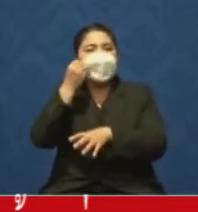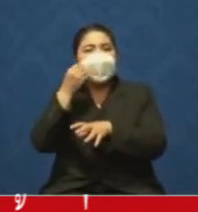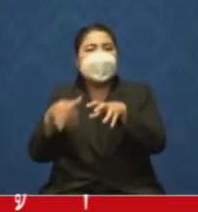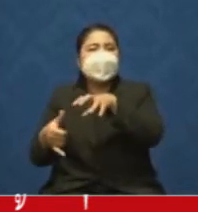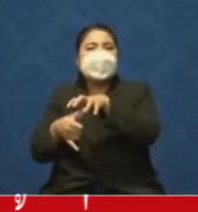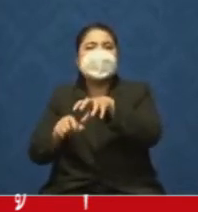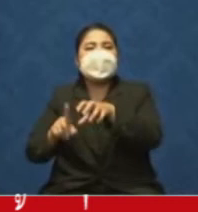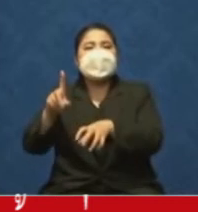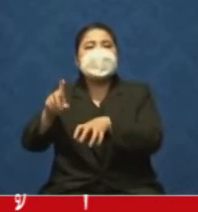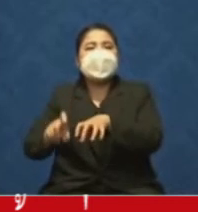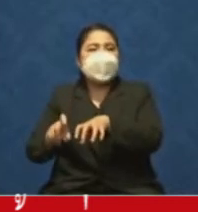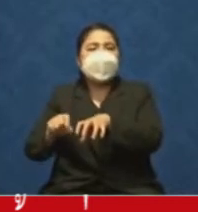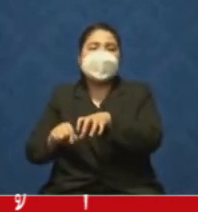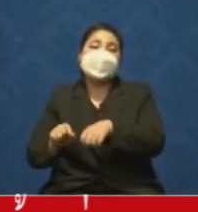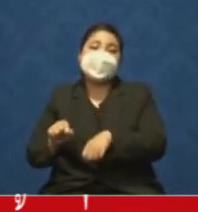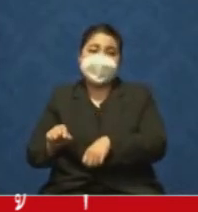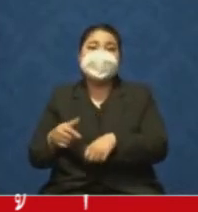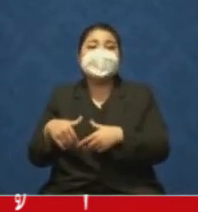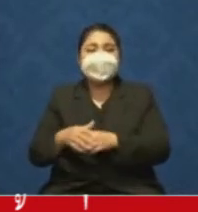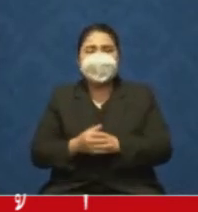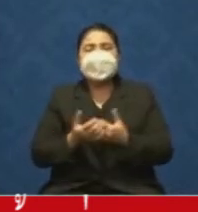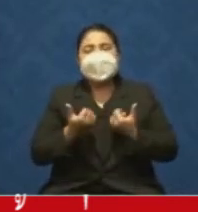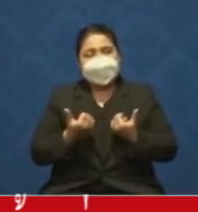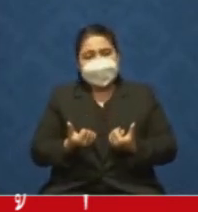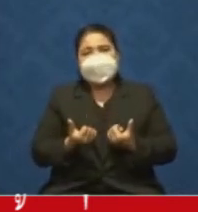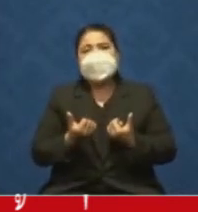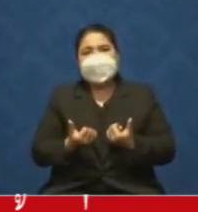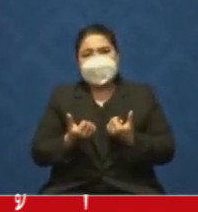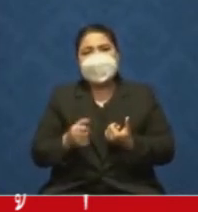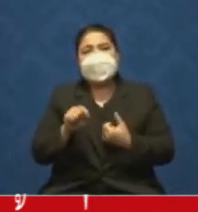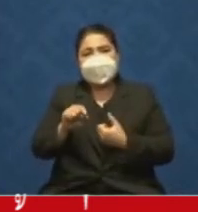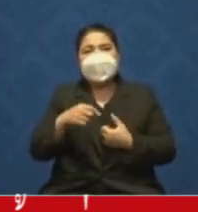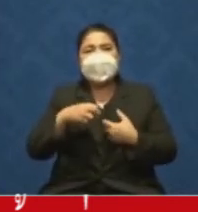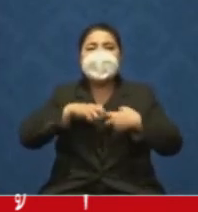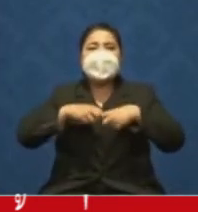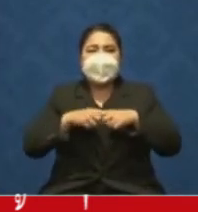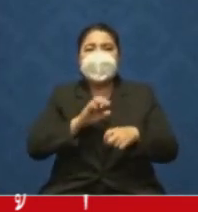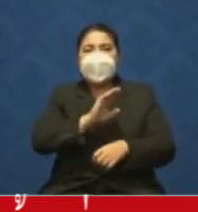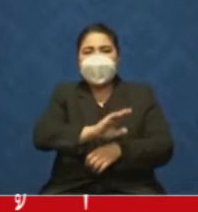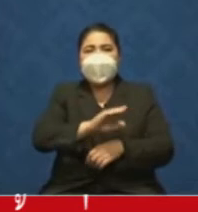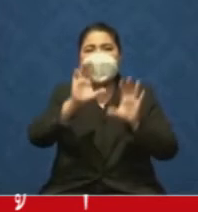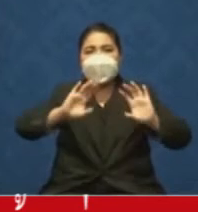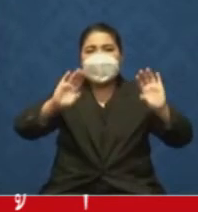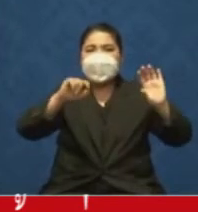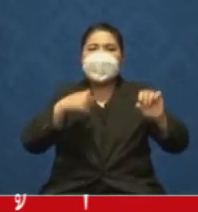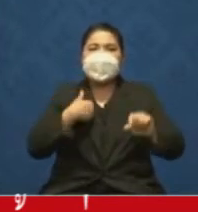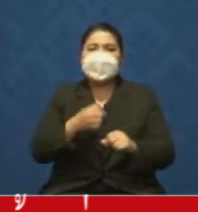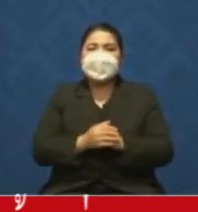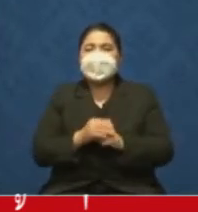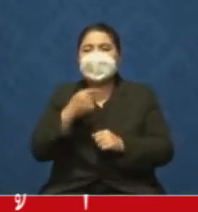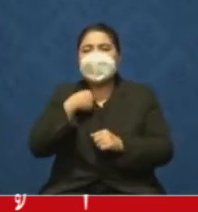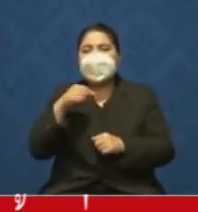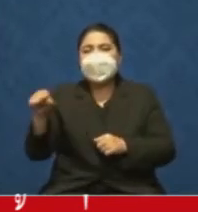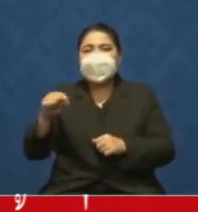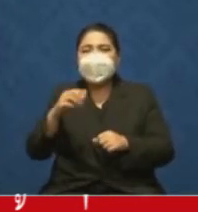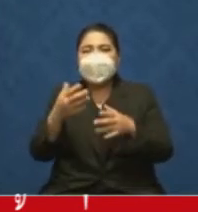นานี่คือสิงที่เป็นจุดบอดของรัฐบาลที่คงไม่อยากได้ยินได้ฟังใครพูดถงอีก